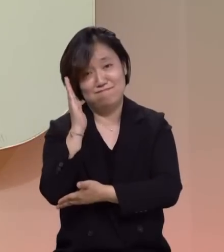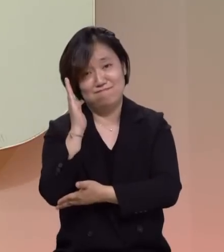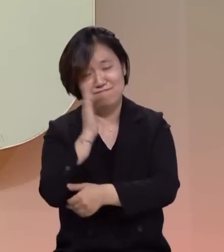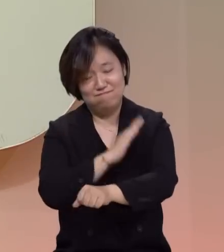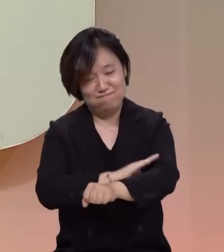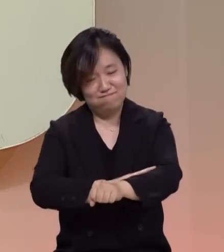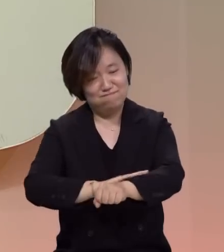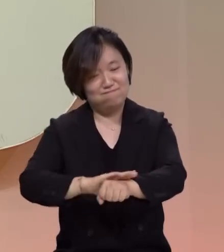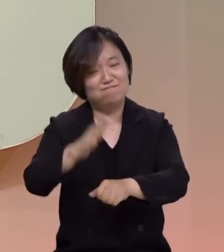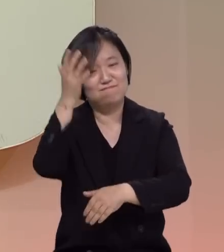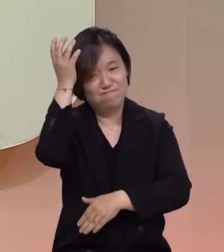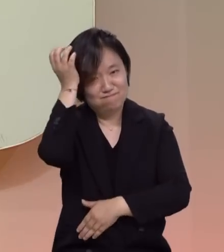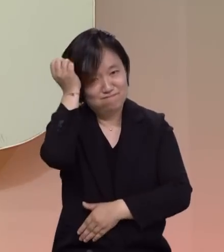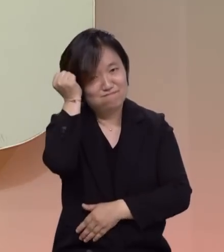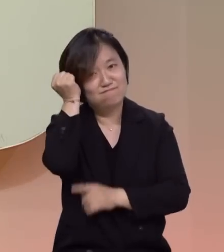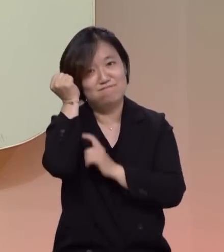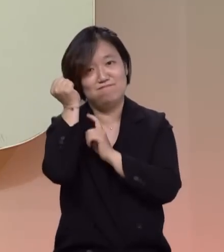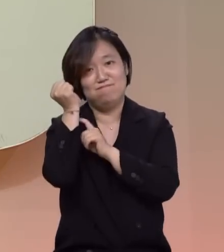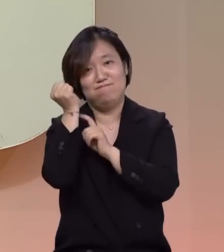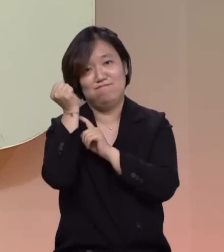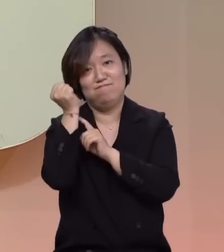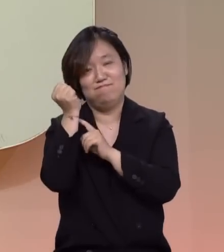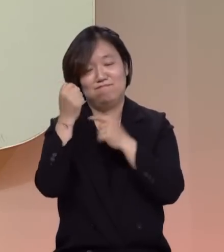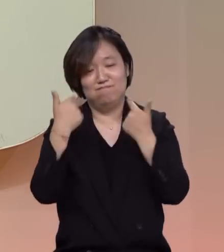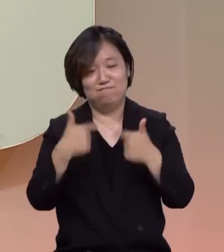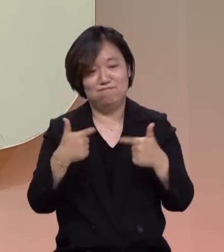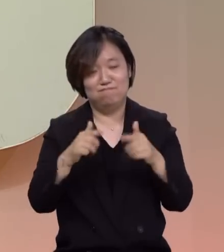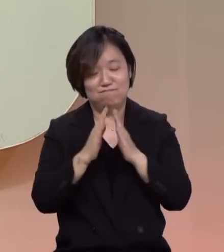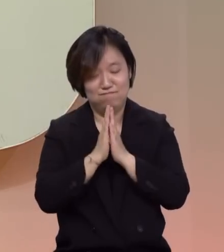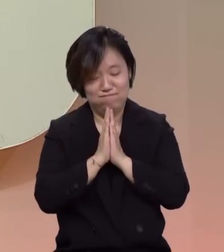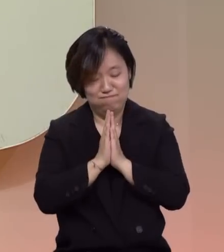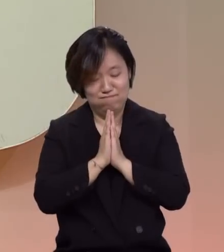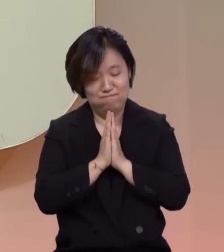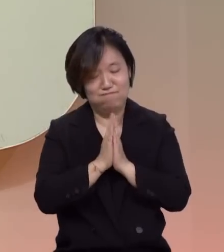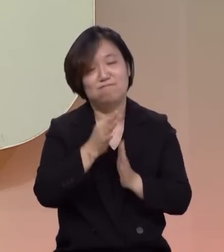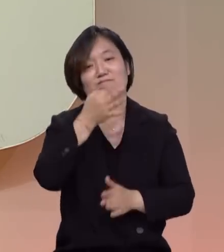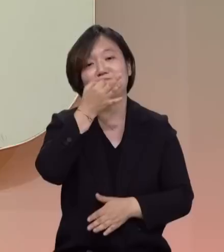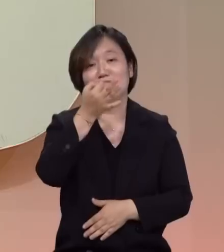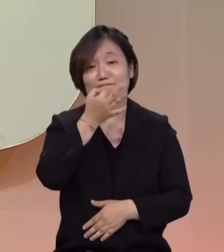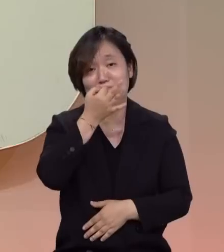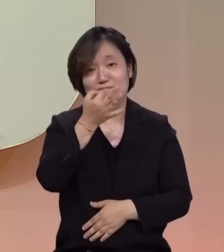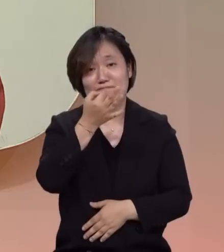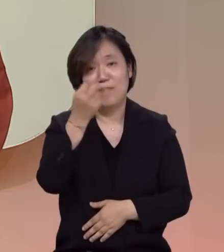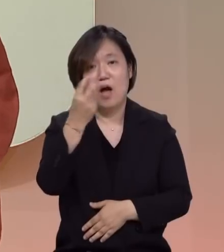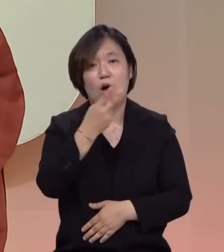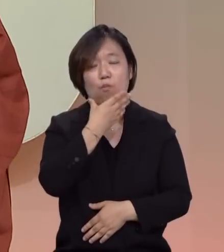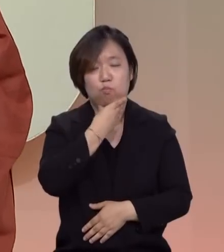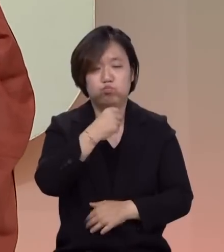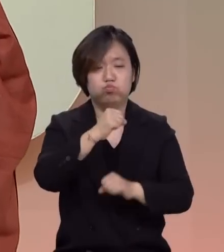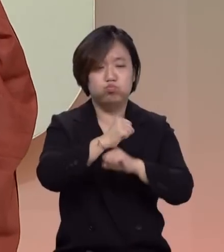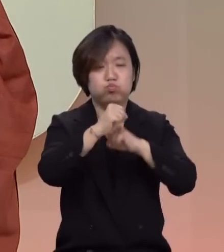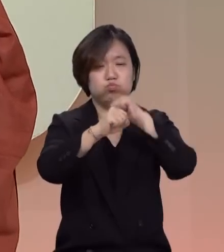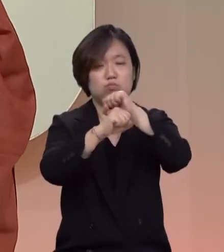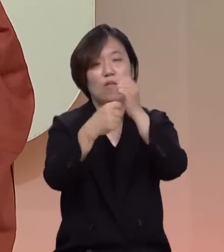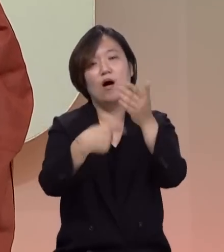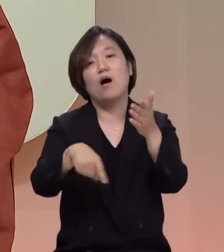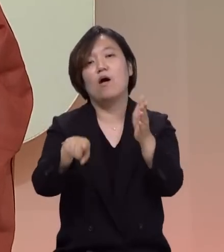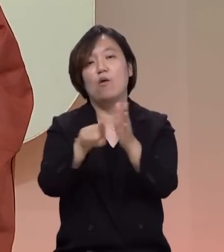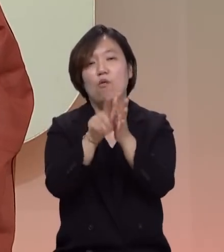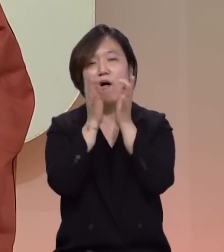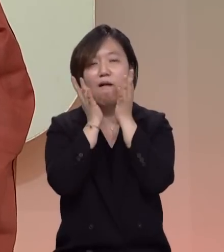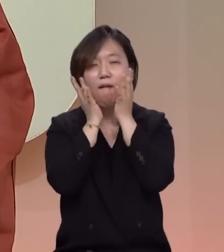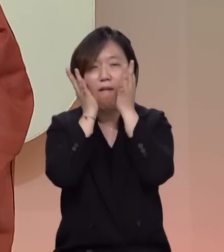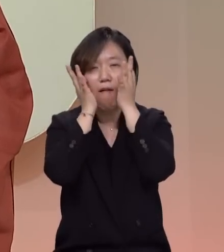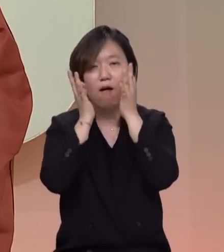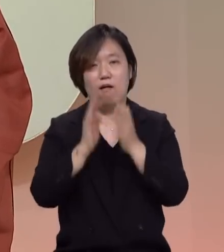항상 가슴에 되새기고 늘 염불하고 기도하고 늘 복을 짓도록 노력하고